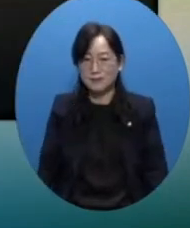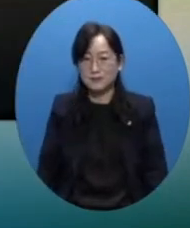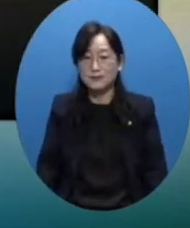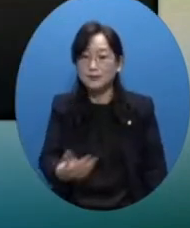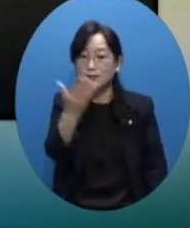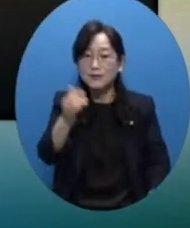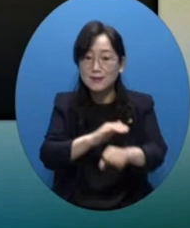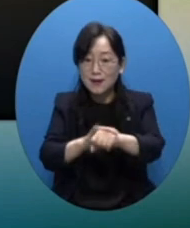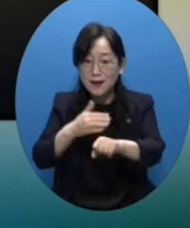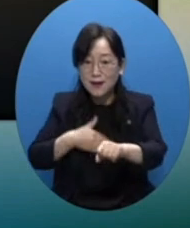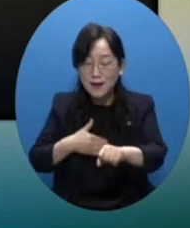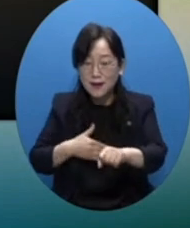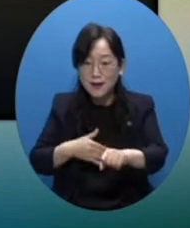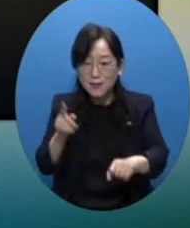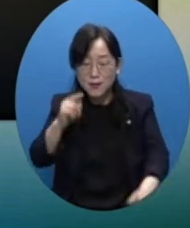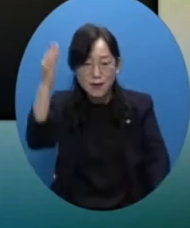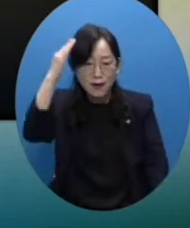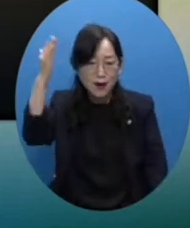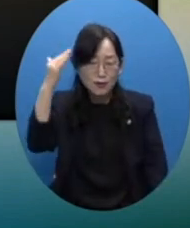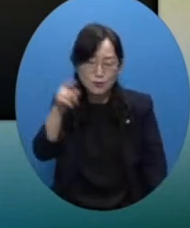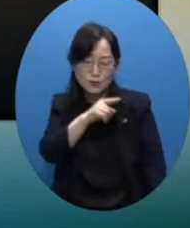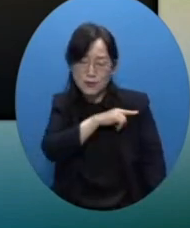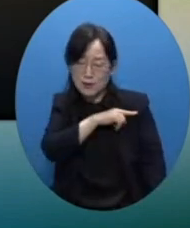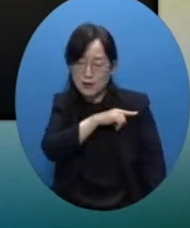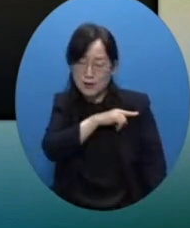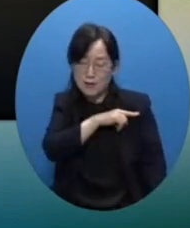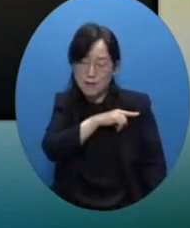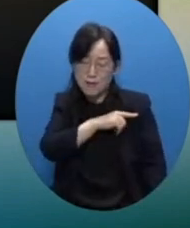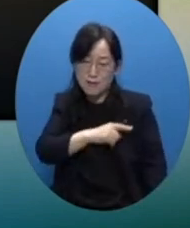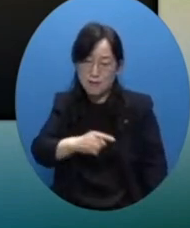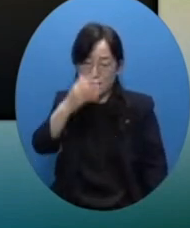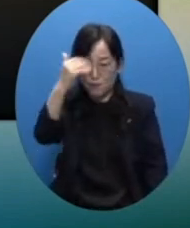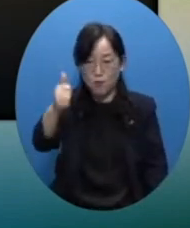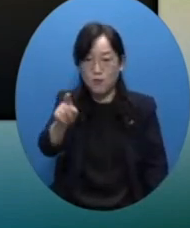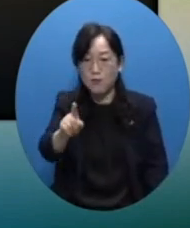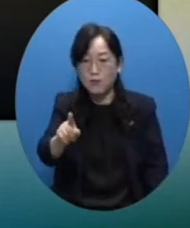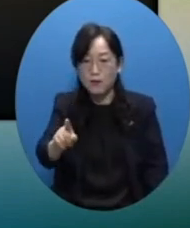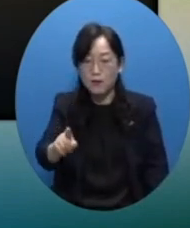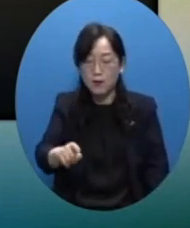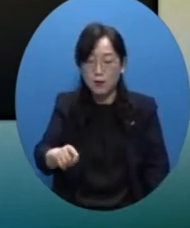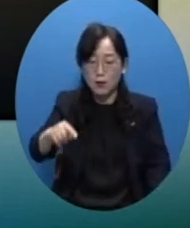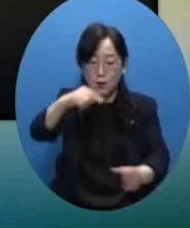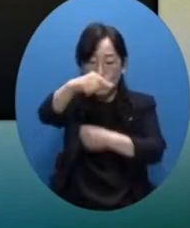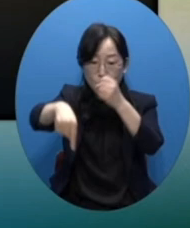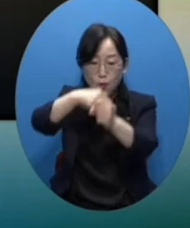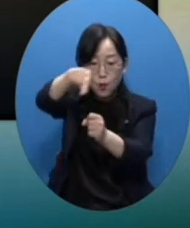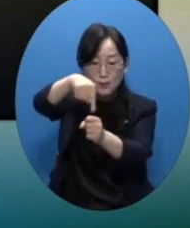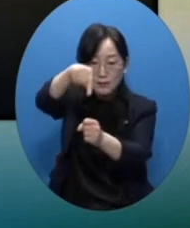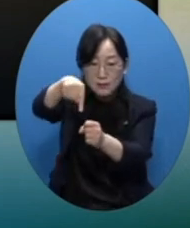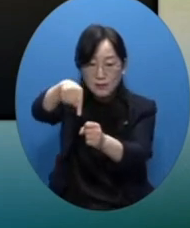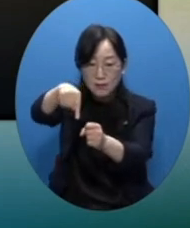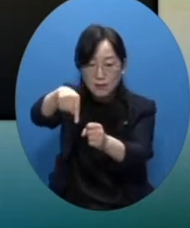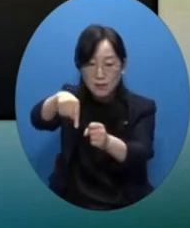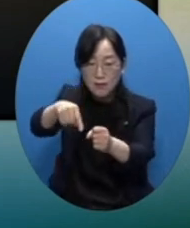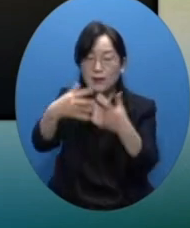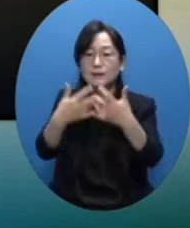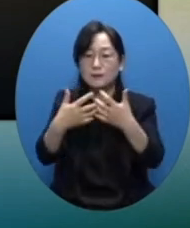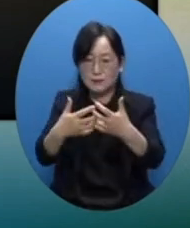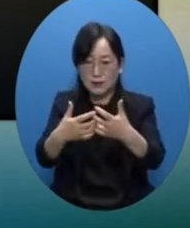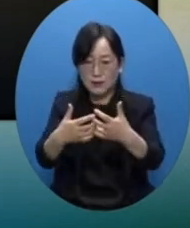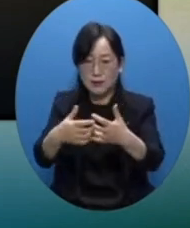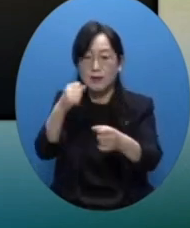잘 아시는 대로 한국 최고의 원자력 공학자 이고 한국형 원자력 발전을 한 수출 하는데